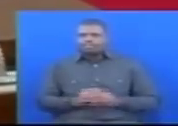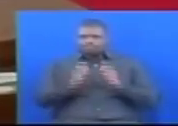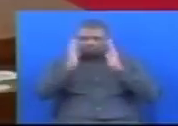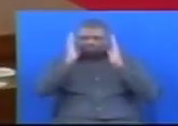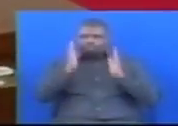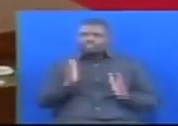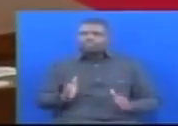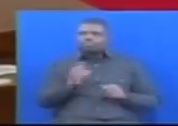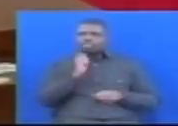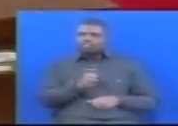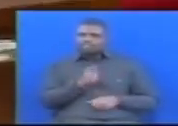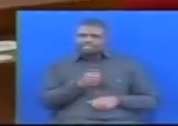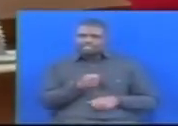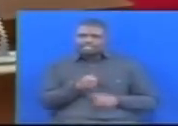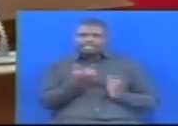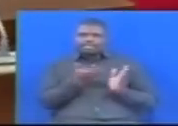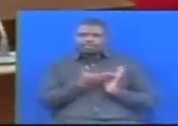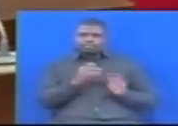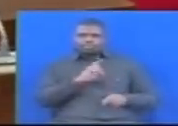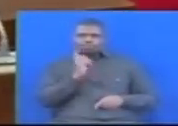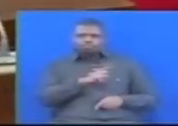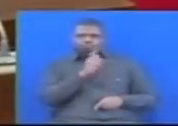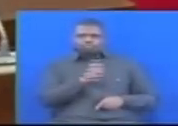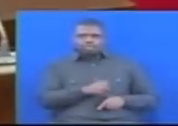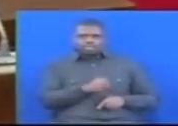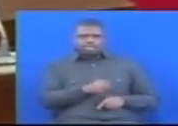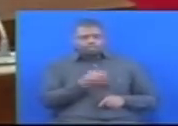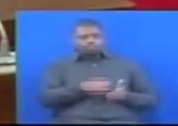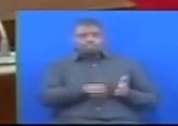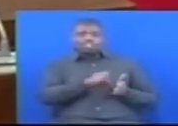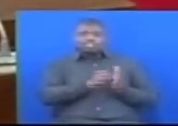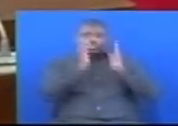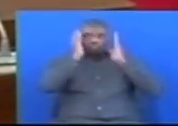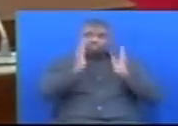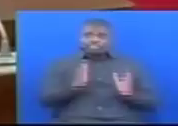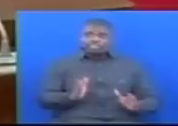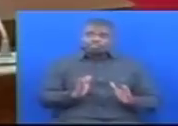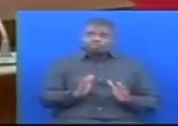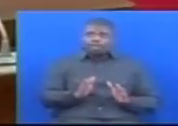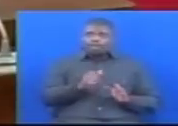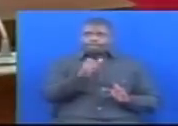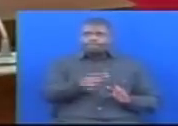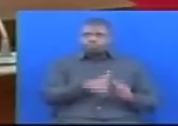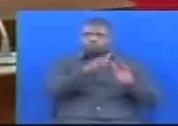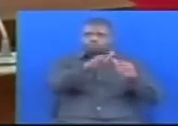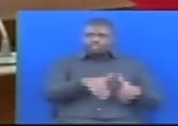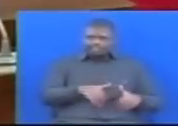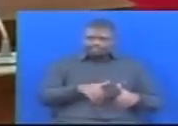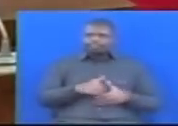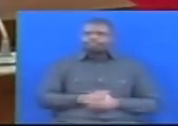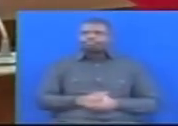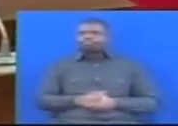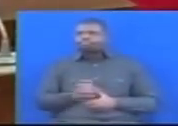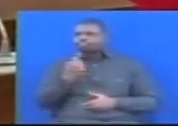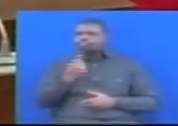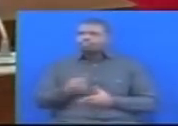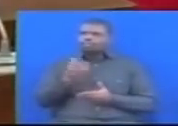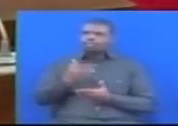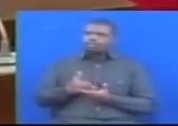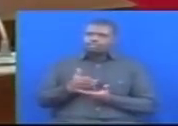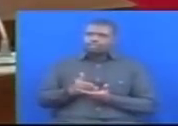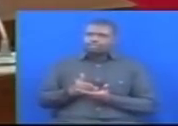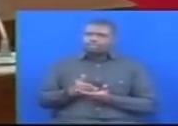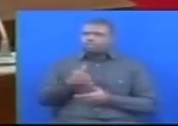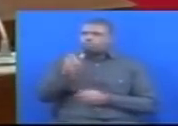Mheshimiwa Spika, naomba kujibu swali la nyongeza la Mheshimiwa mbunge kama ifuatavyo. Ni kwamba